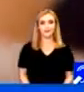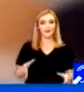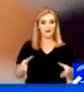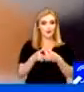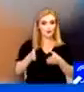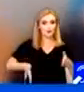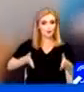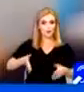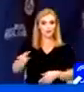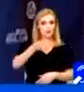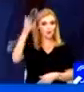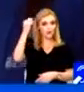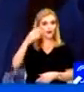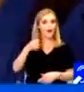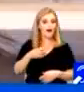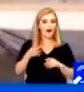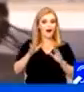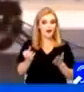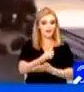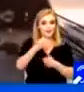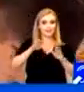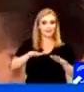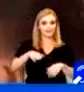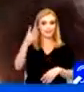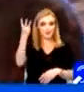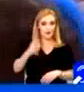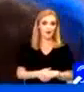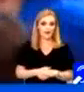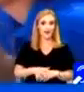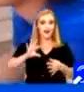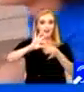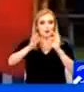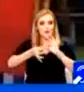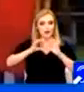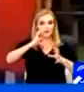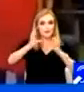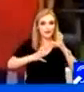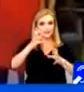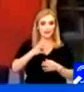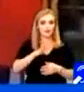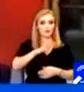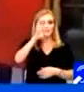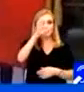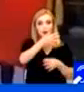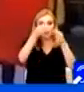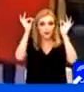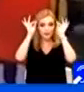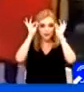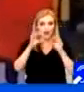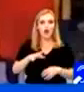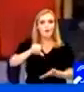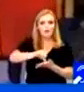Echipa de robotică a Republicii Moldova a câștigat medalia de bronz la Olimpiada Mondială desfășurată în Mexic. Elevii basarabeni s-au confruntat cu echipe